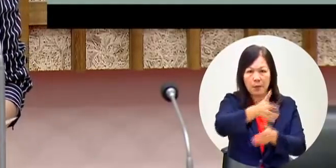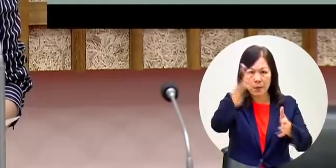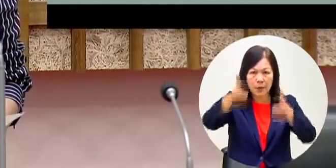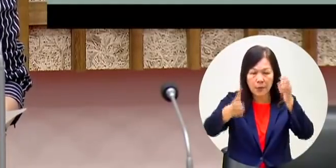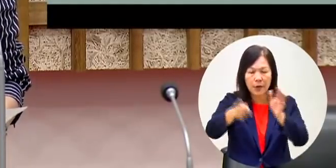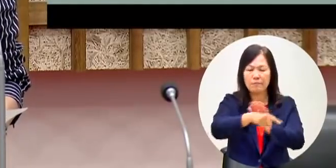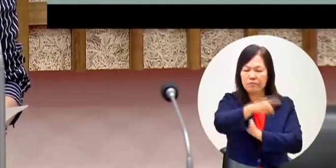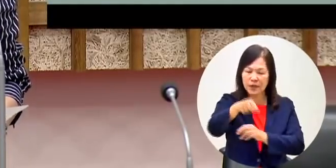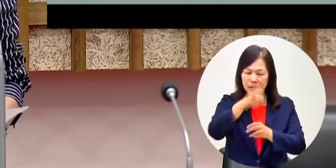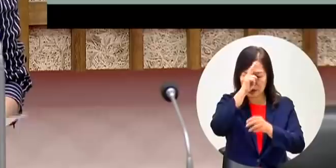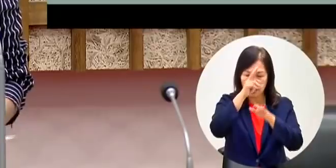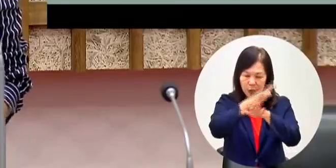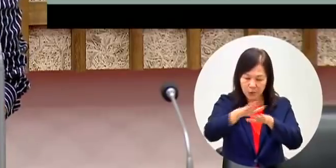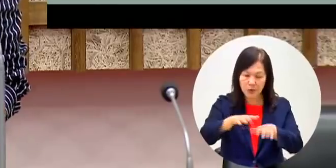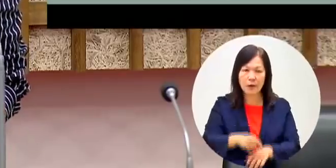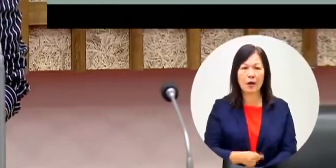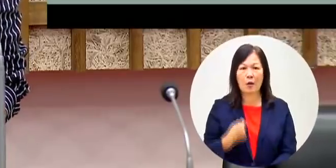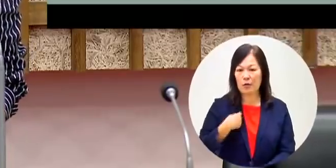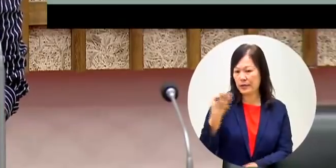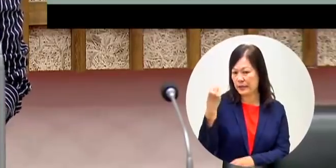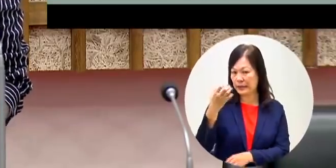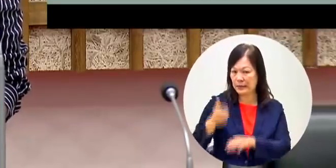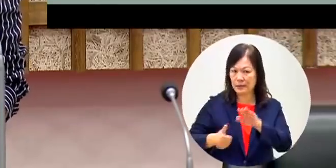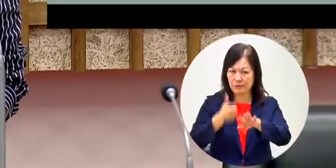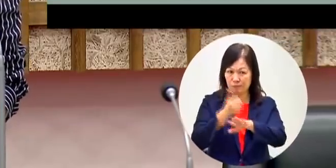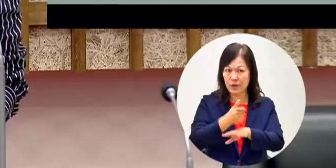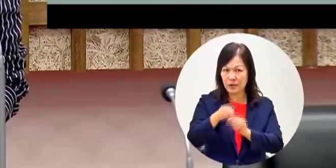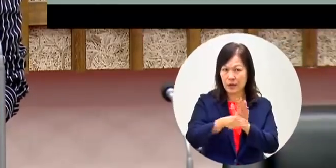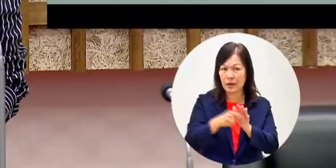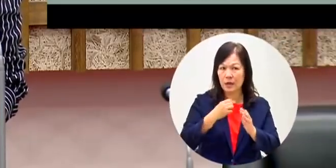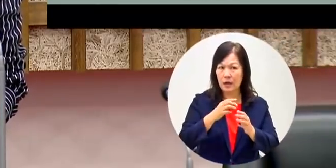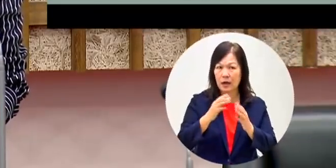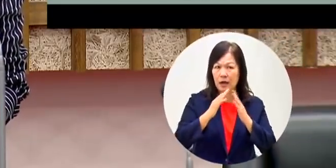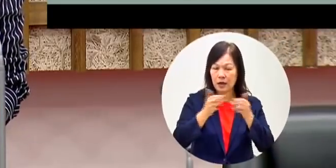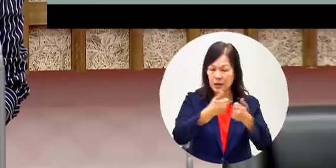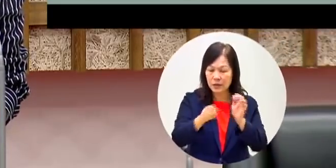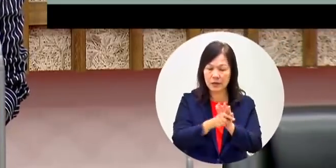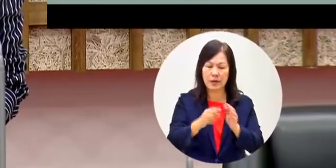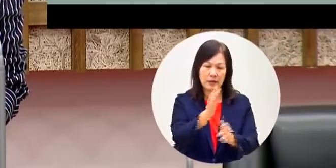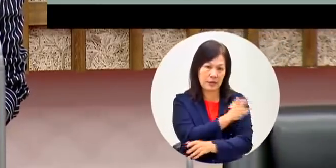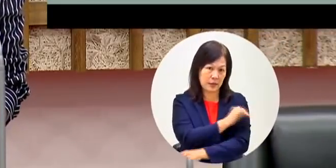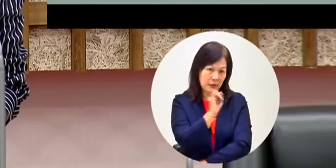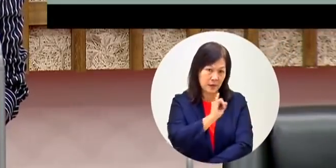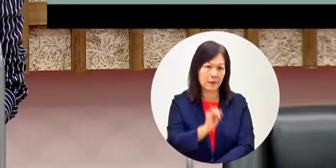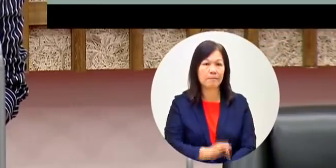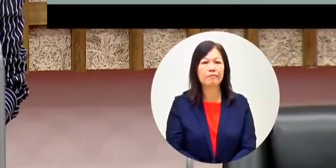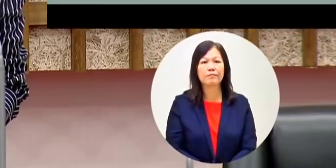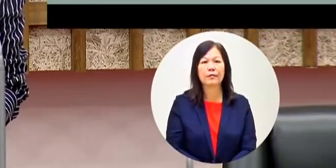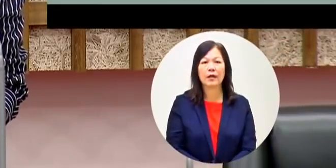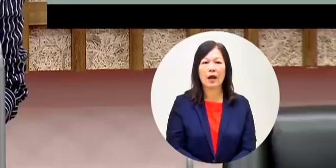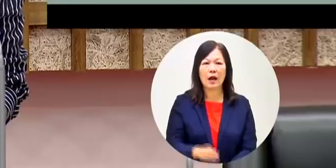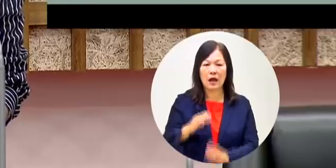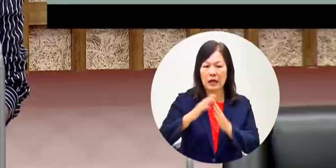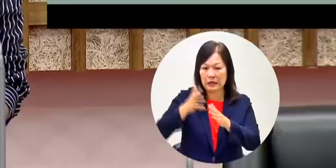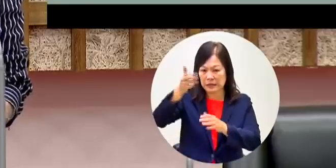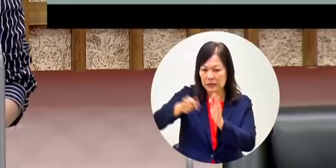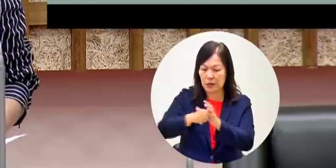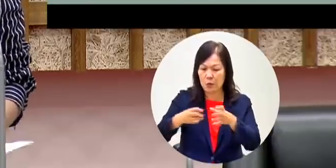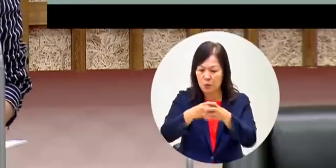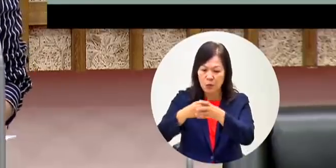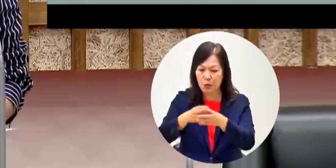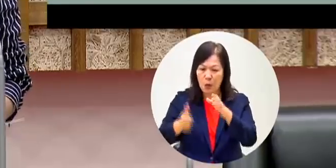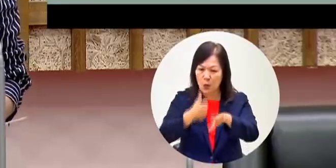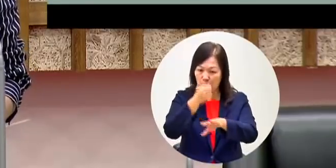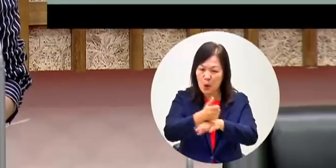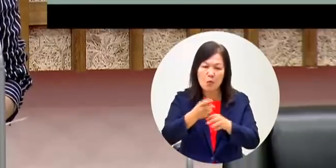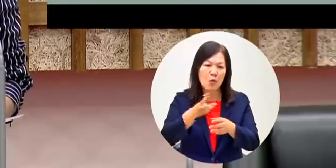任的议员陈若翠哈。那市长，您跟您的团队已经上任三周，理在一刚哈。那